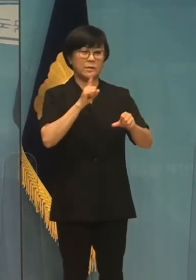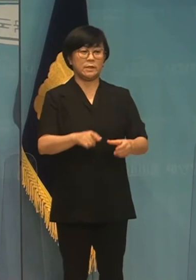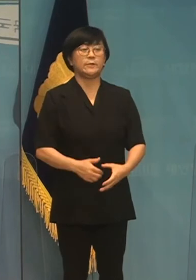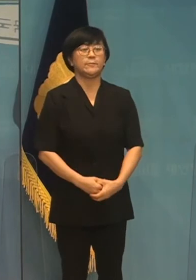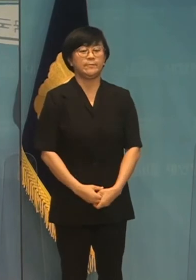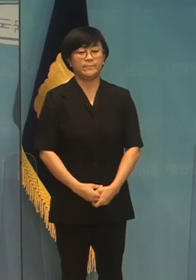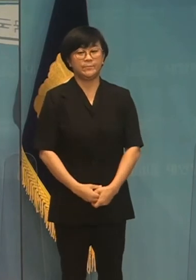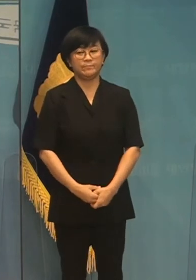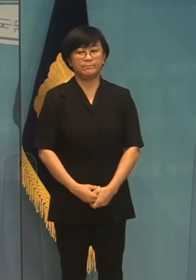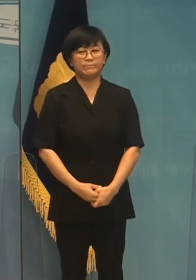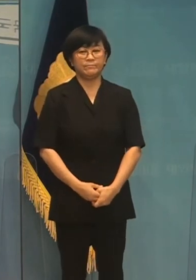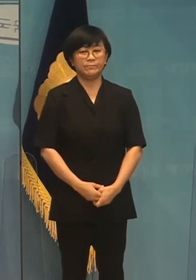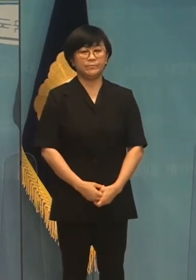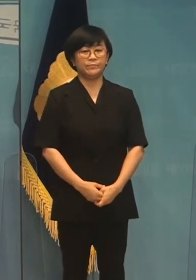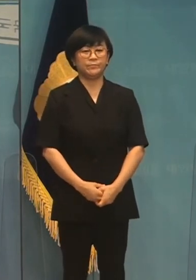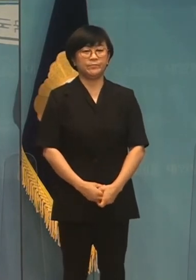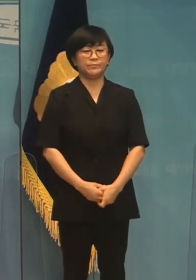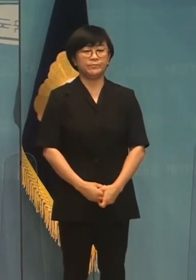뿐입니다.